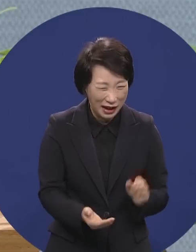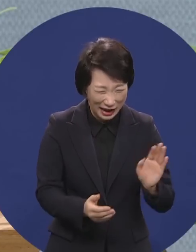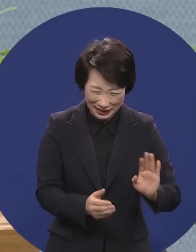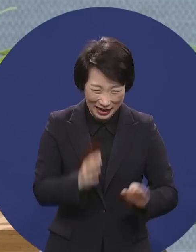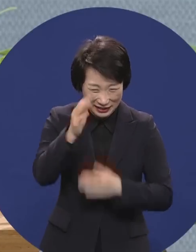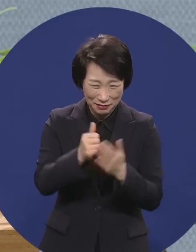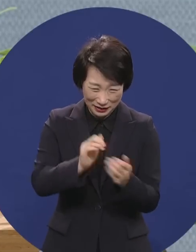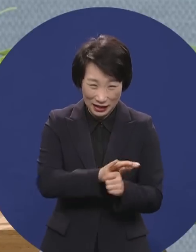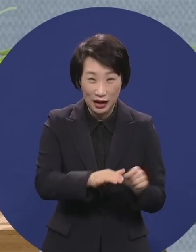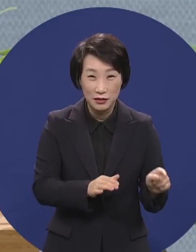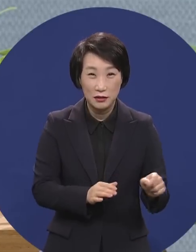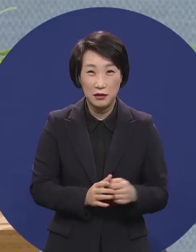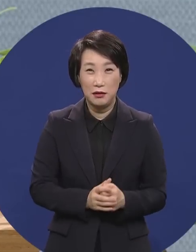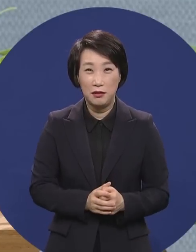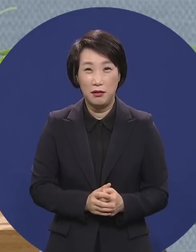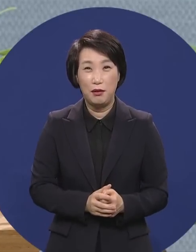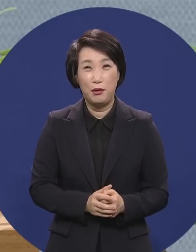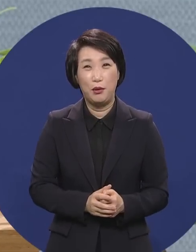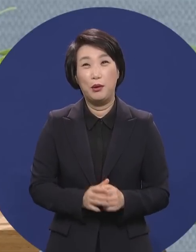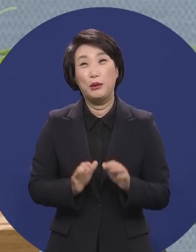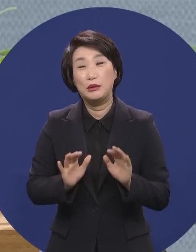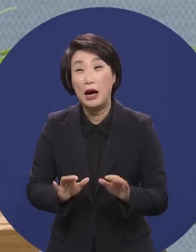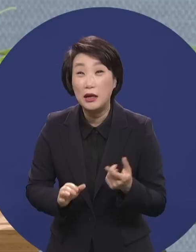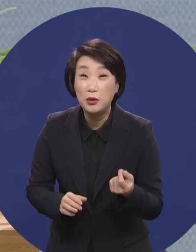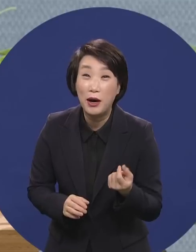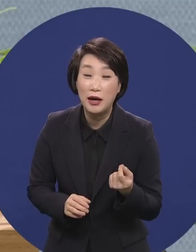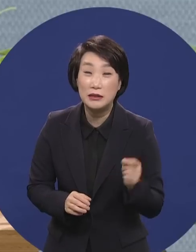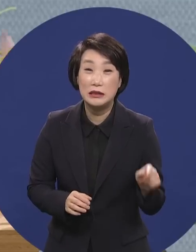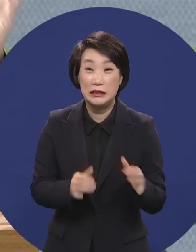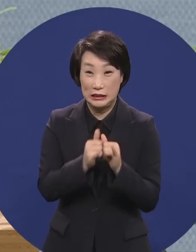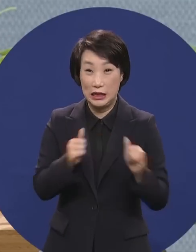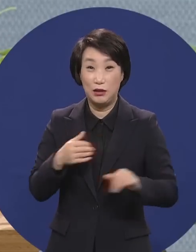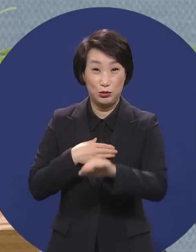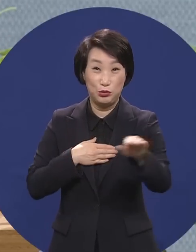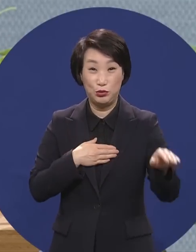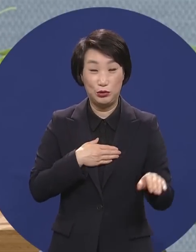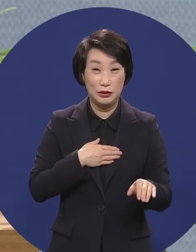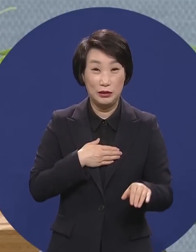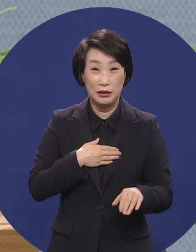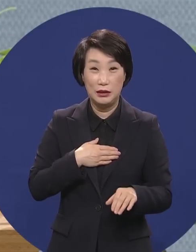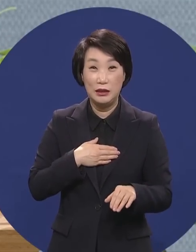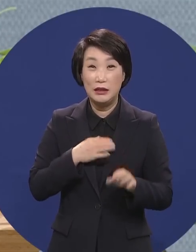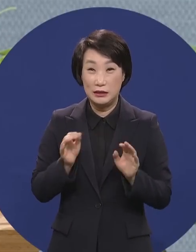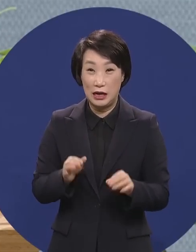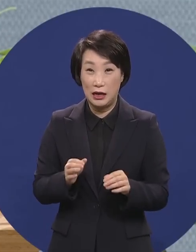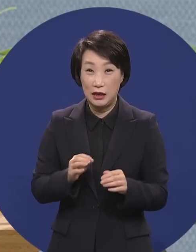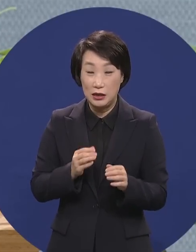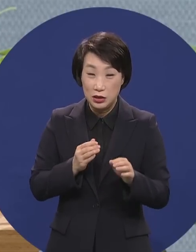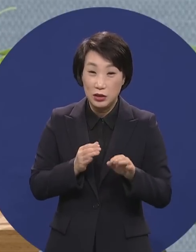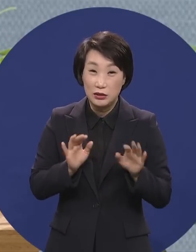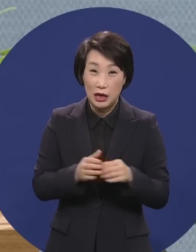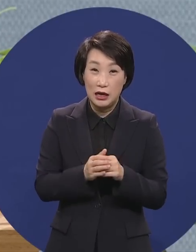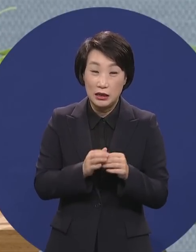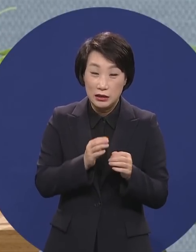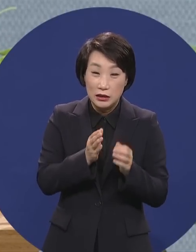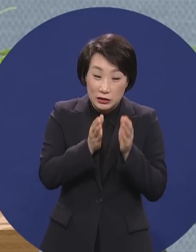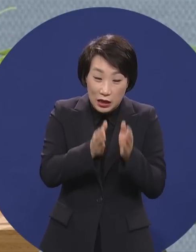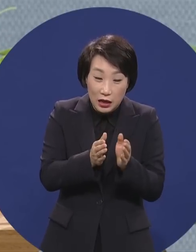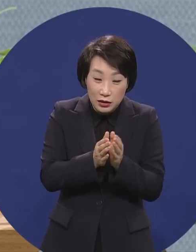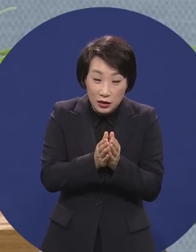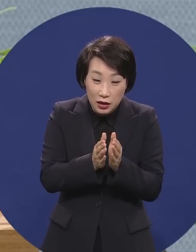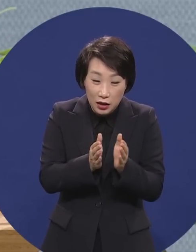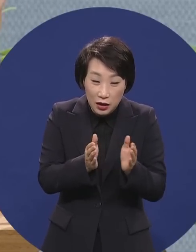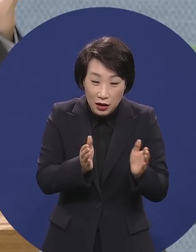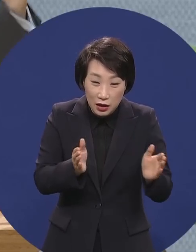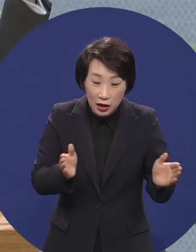사랑이신데. 자, 이렇게 인간은 하나하나 틈을 내가면서 빠져